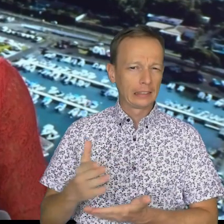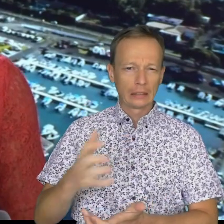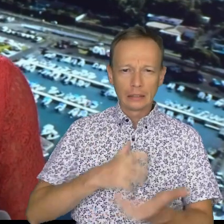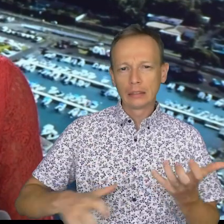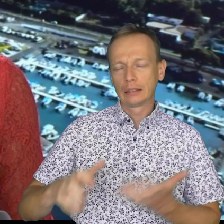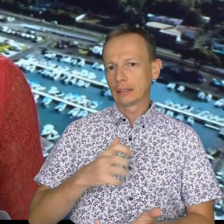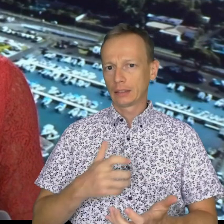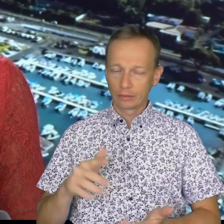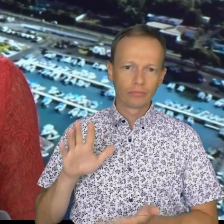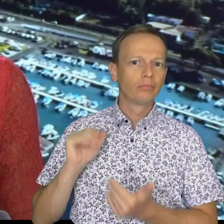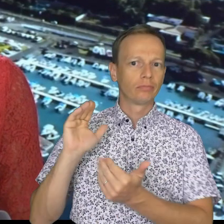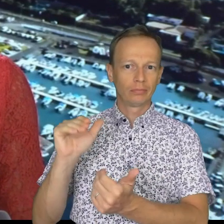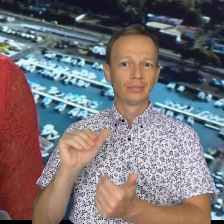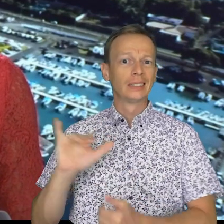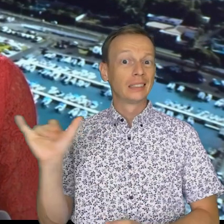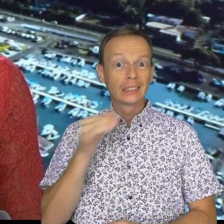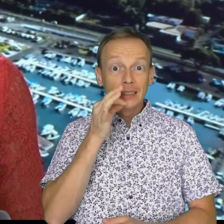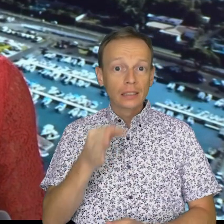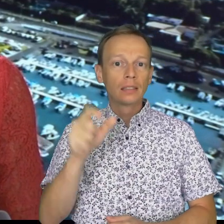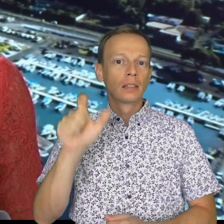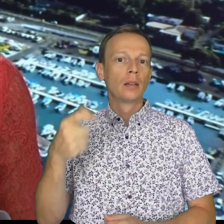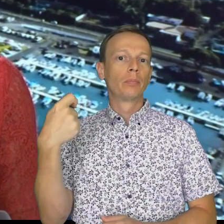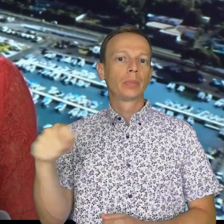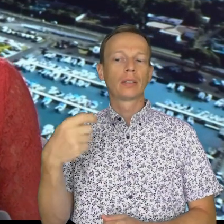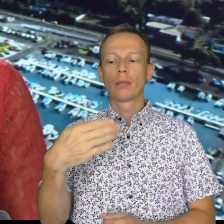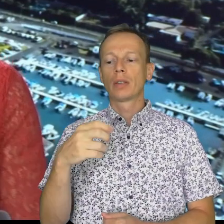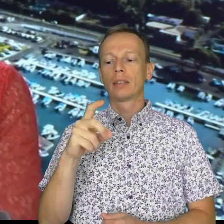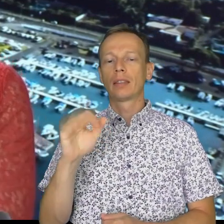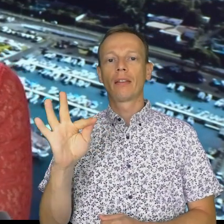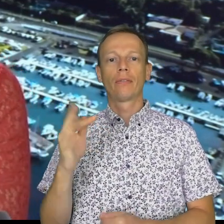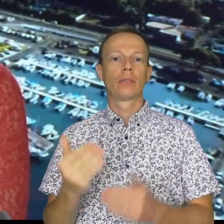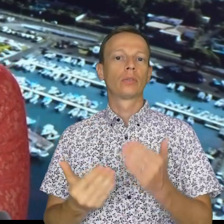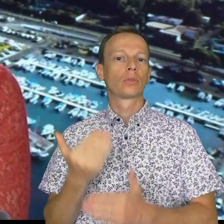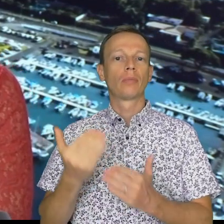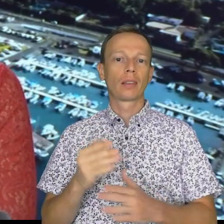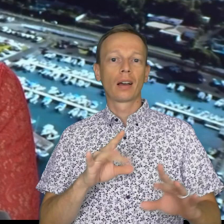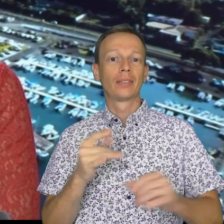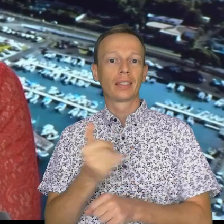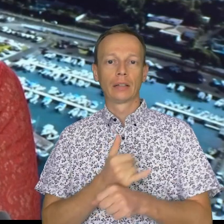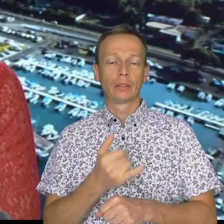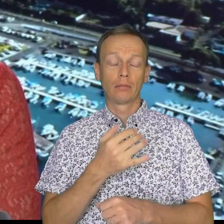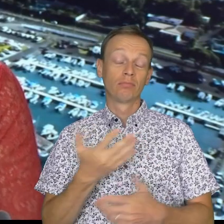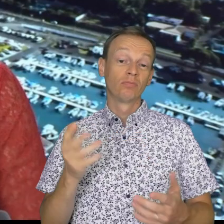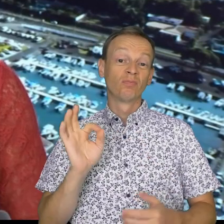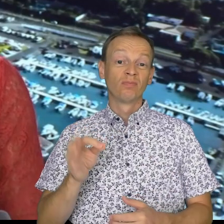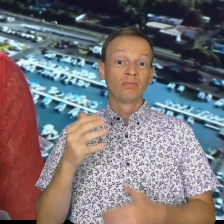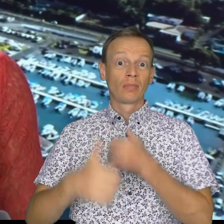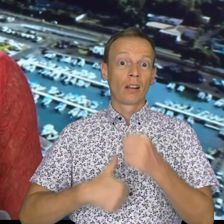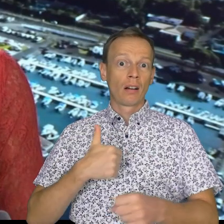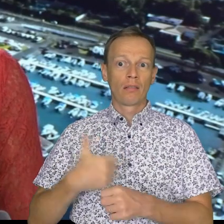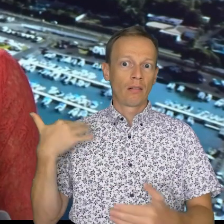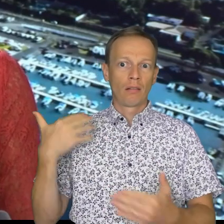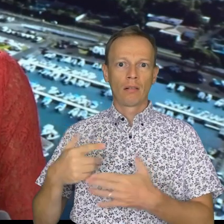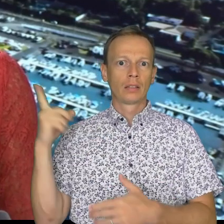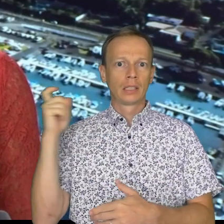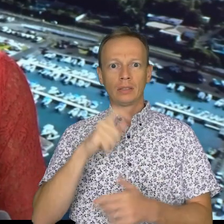crise sanitaire. Ce sont les mots du président du MEDEF, Frédéric Doc, lors de l'invité café de ce matin. Une année difficile pour les entreprises qui,